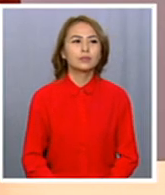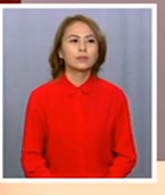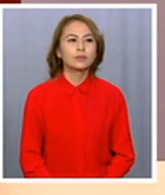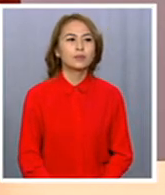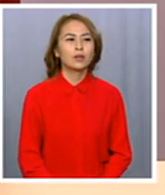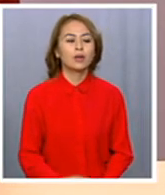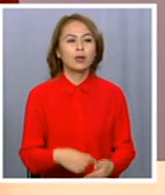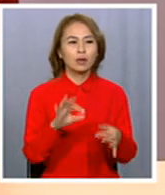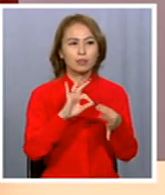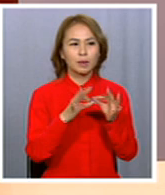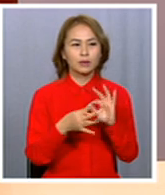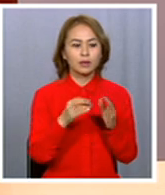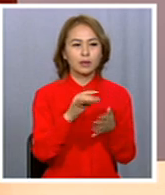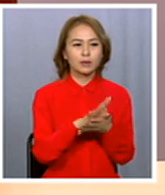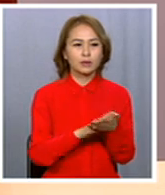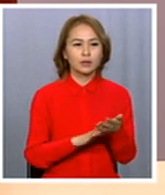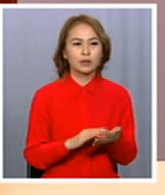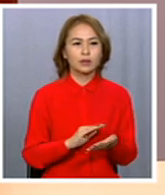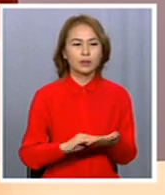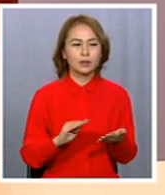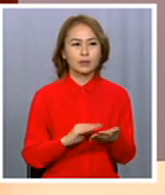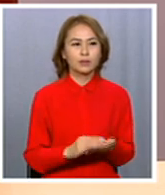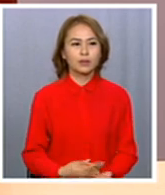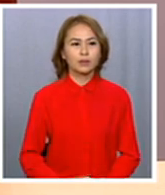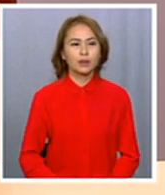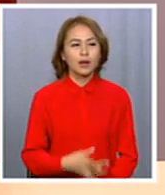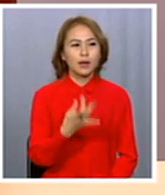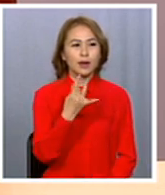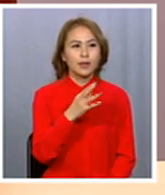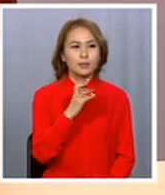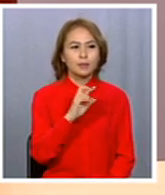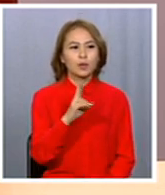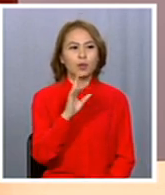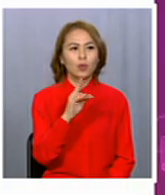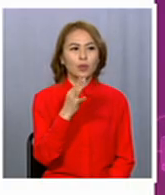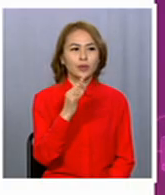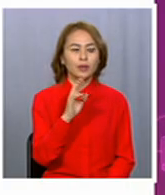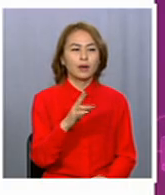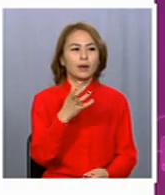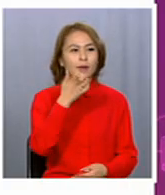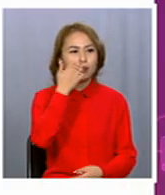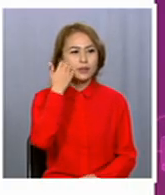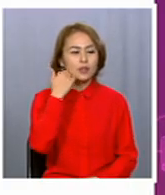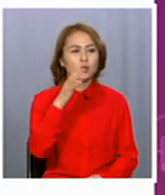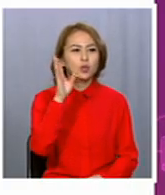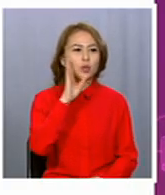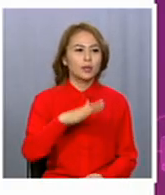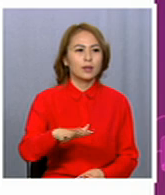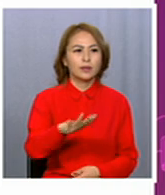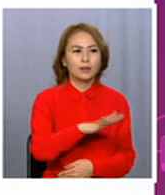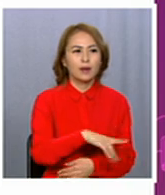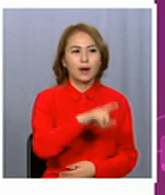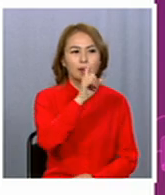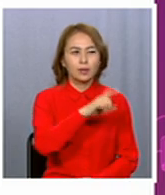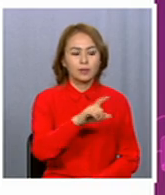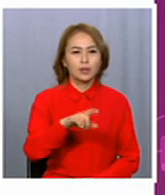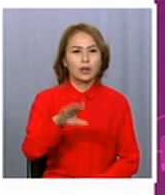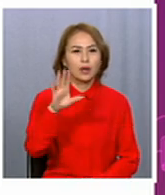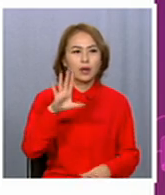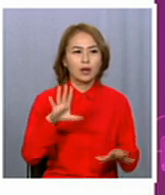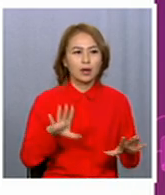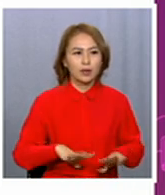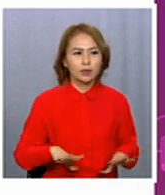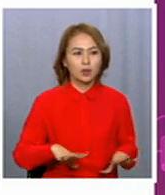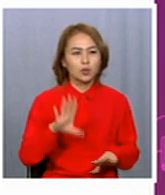мәтінді ары қарай жалғастырып оқиық. Райымбек пен көк ойнақтың арқасында шөл далада адам да ат та суға